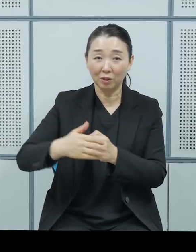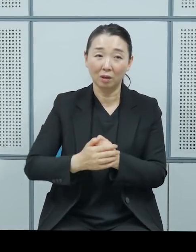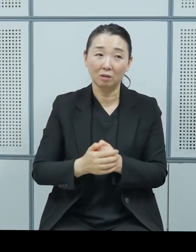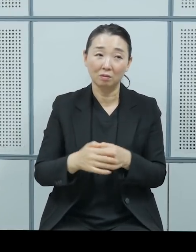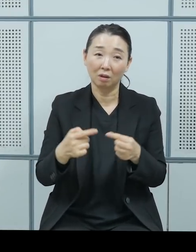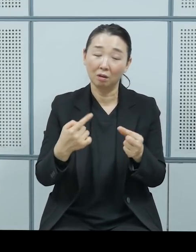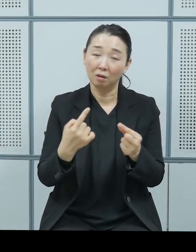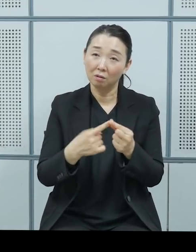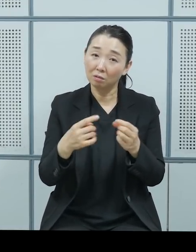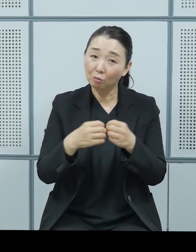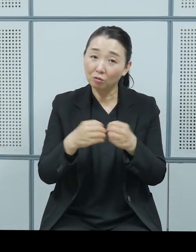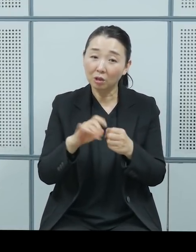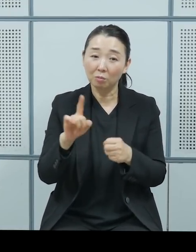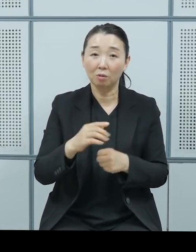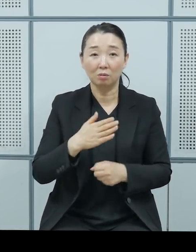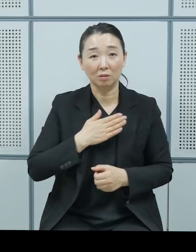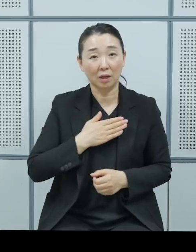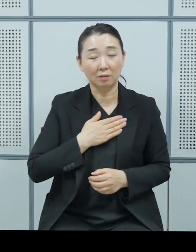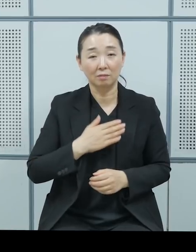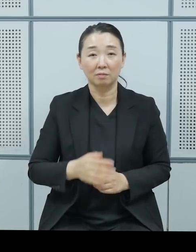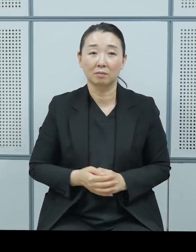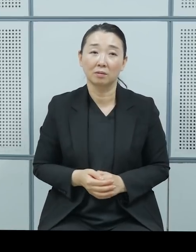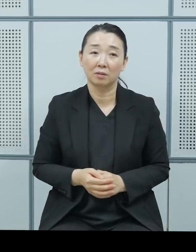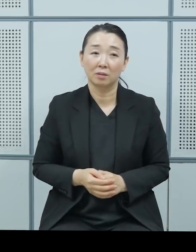첫 문장이 나는